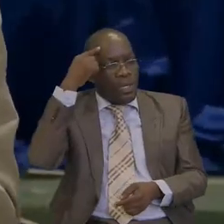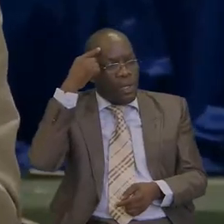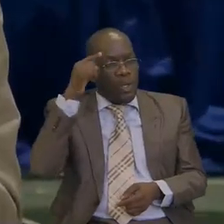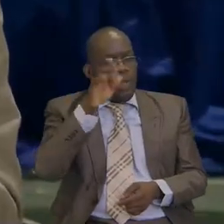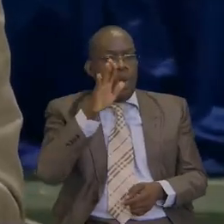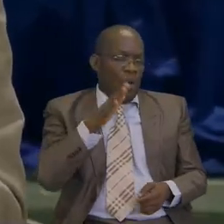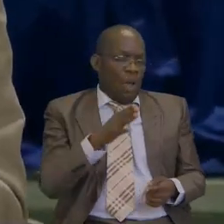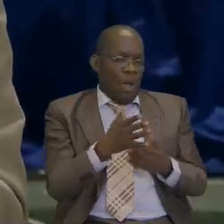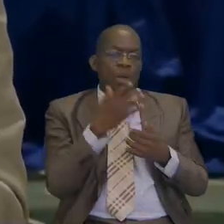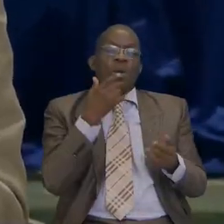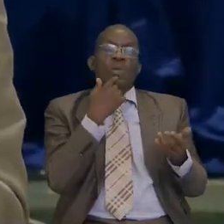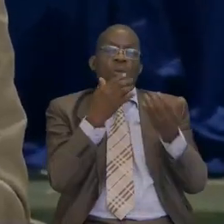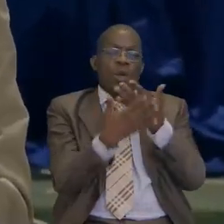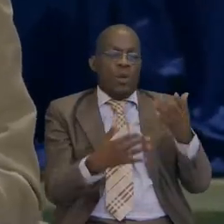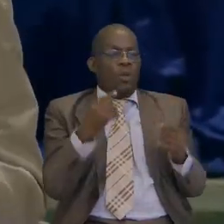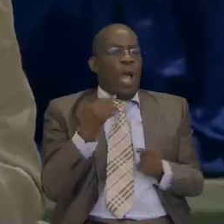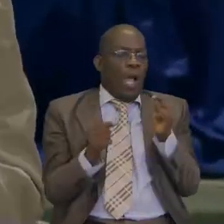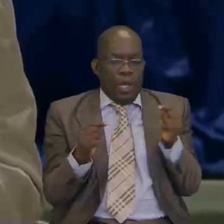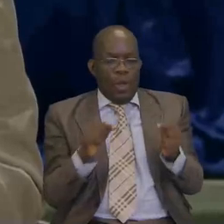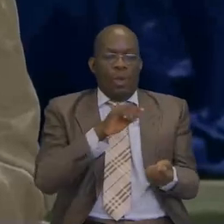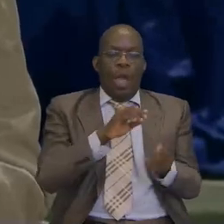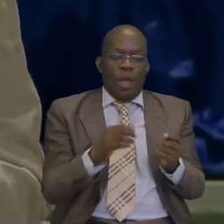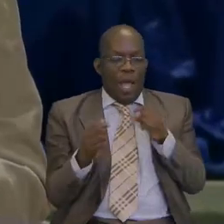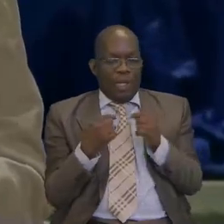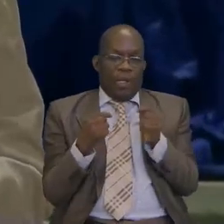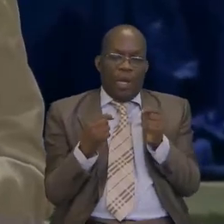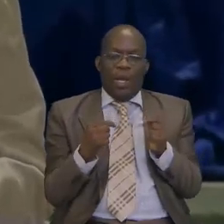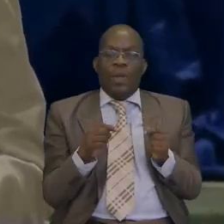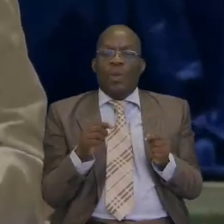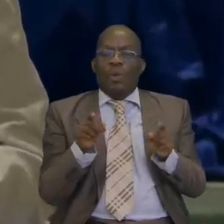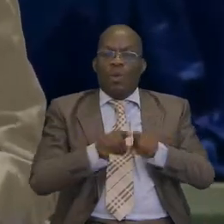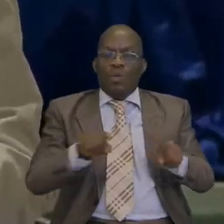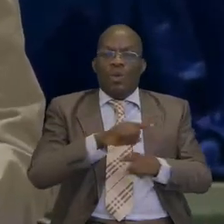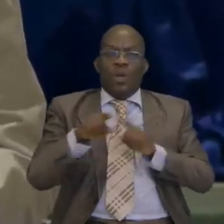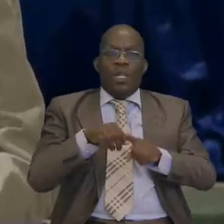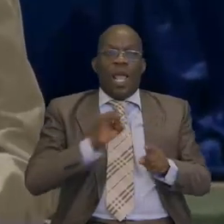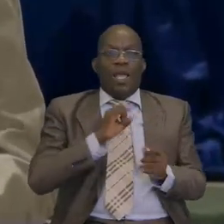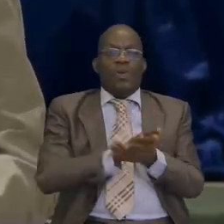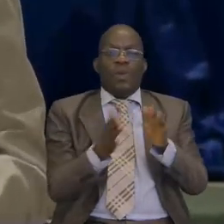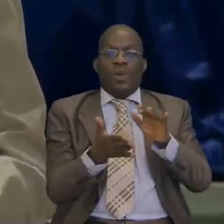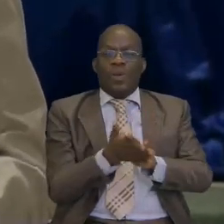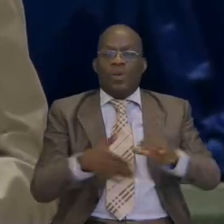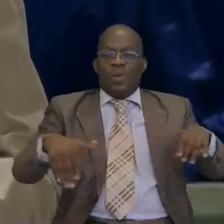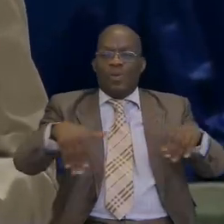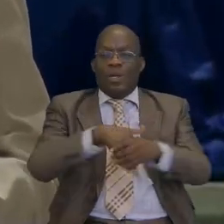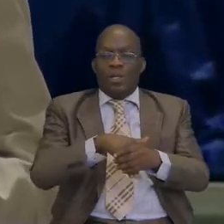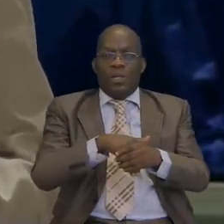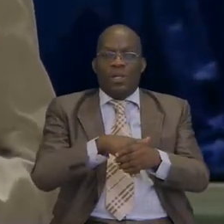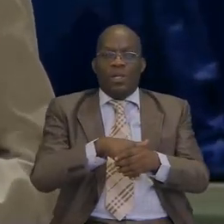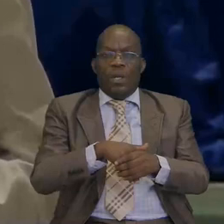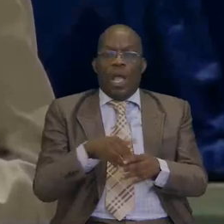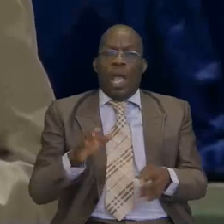le sang va courir, circuler dans mon cerveau. Quand je vais me marier, je serai fou de joie,